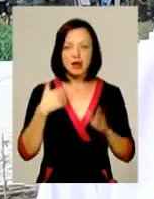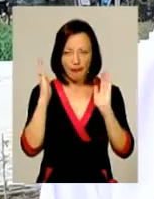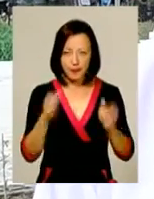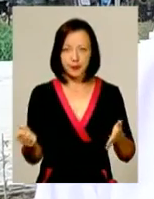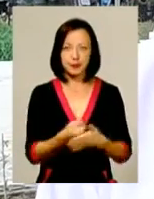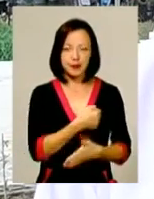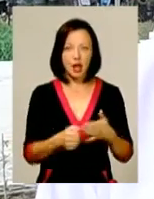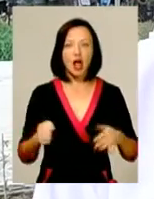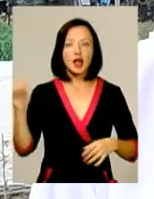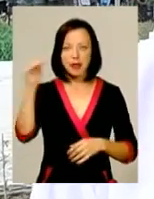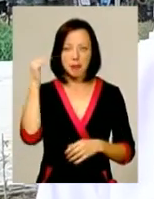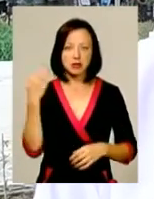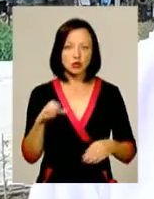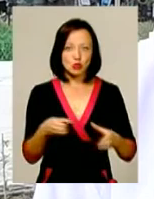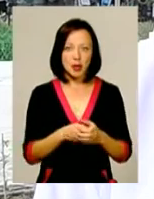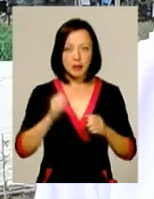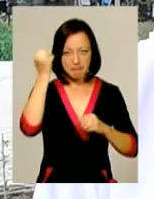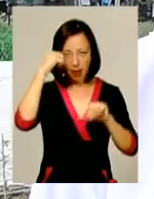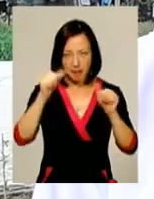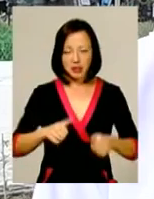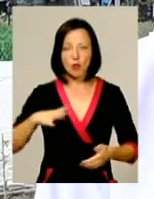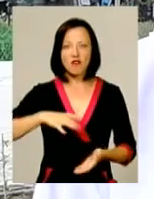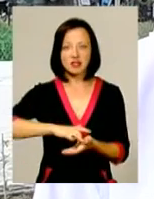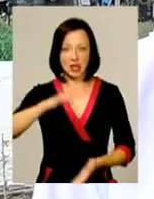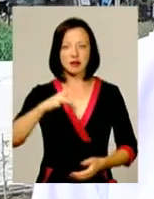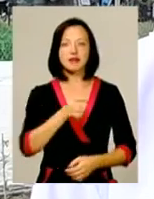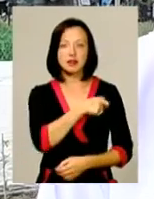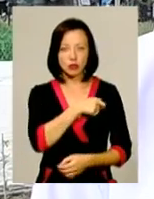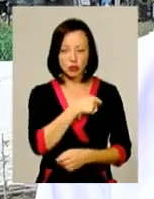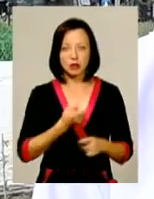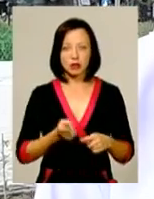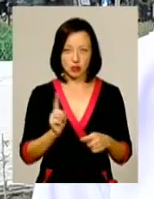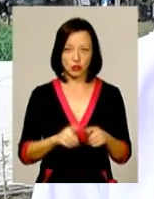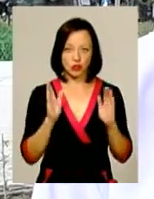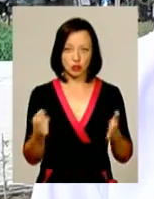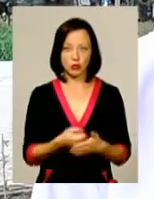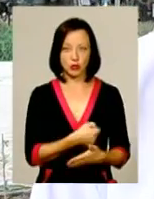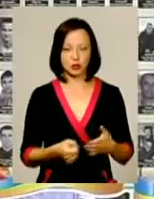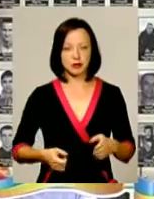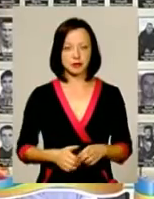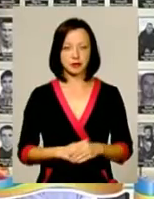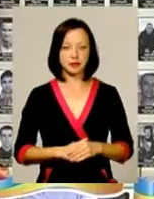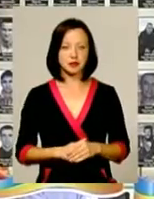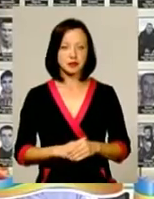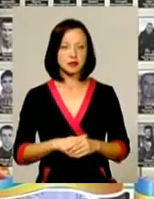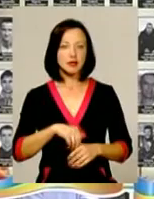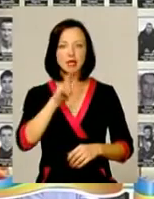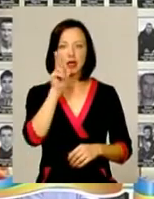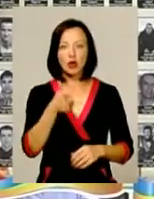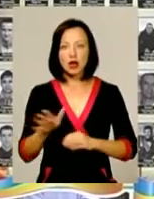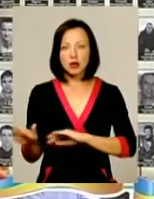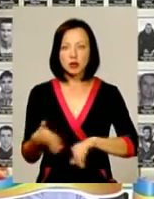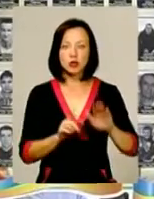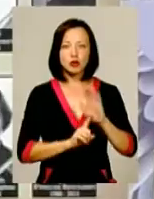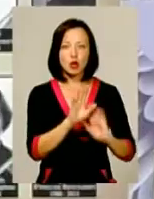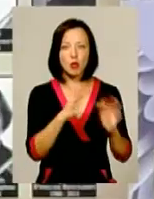Небесні Сотні пам'ятник був в центрі. Як депутат я добився цього. Майже 3 роки минуло від початку